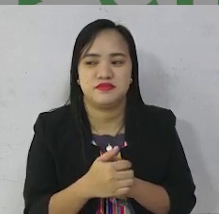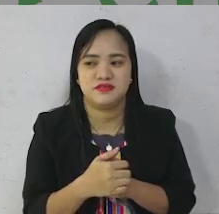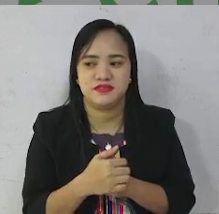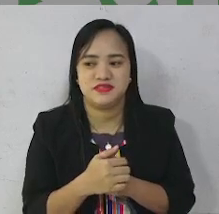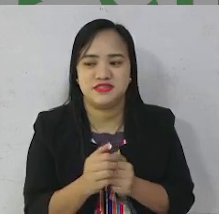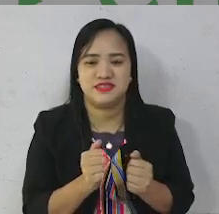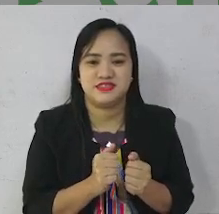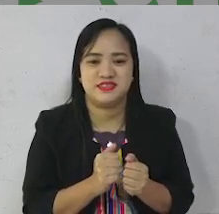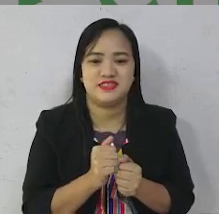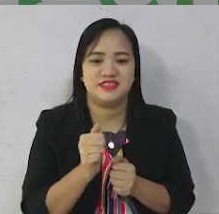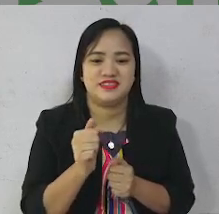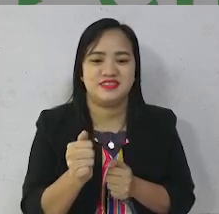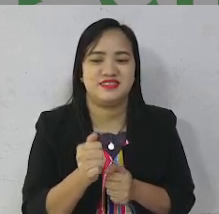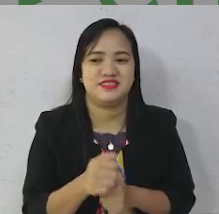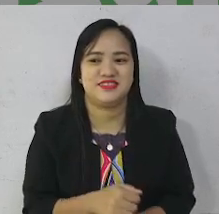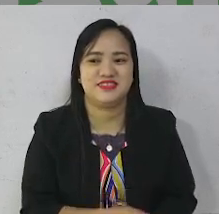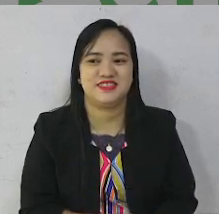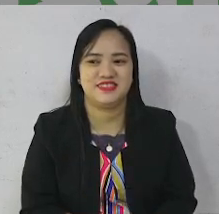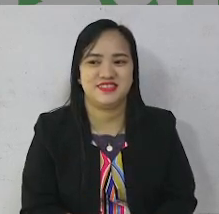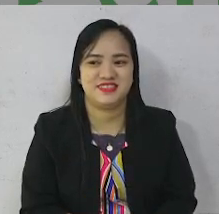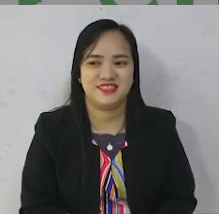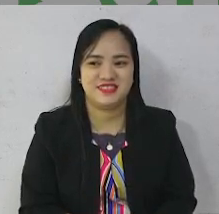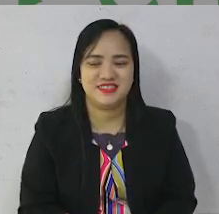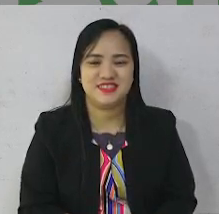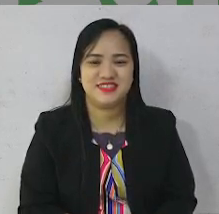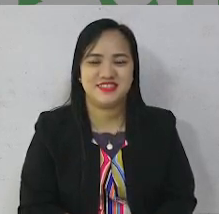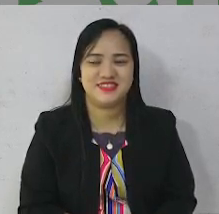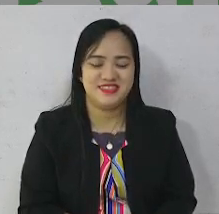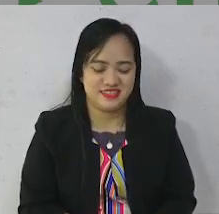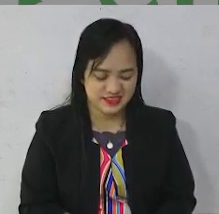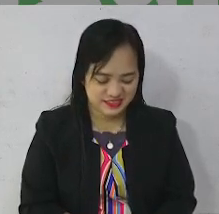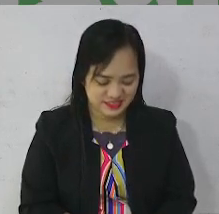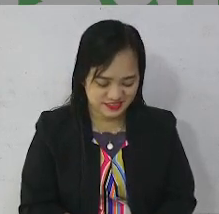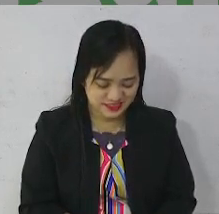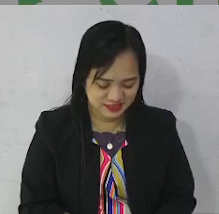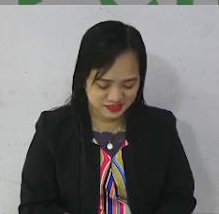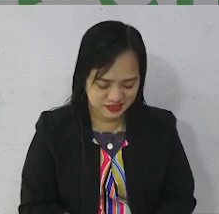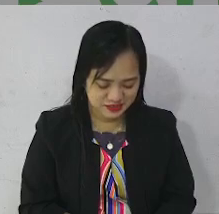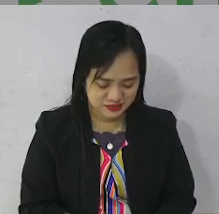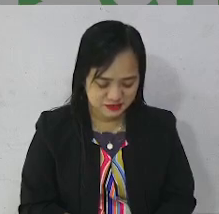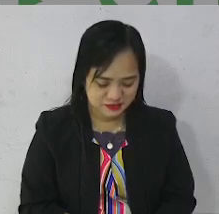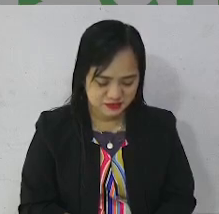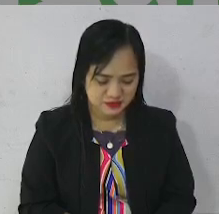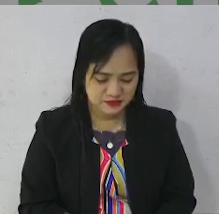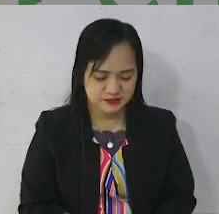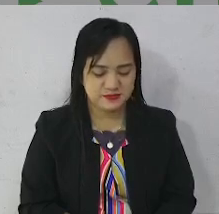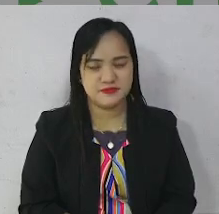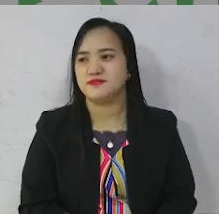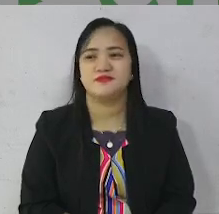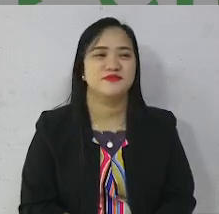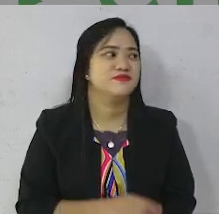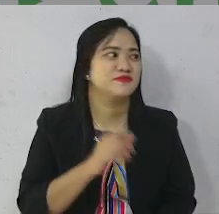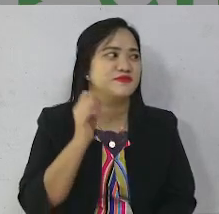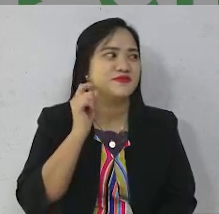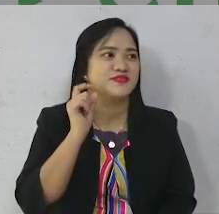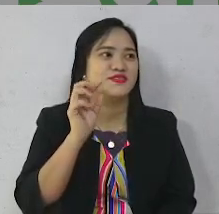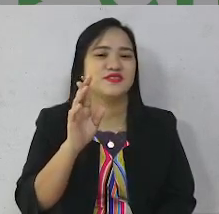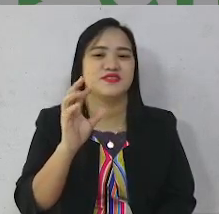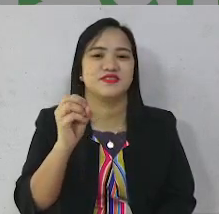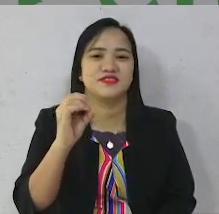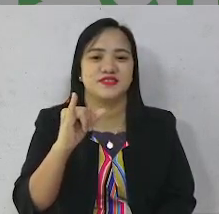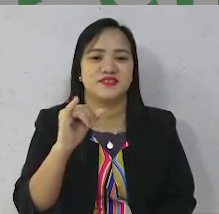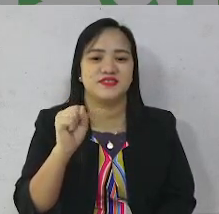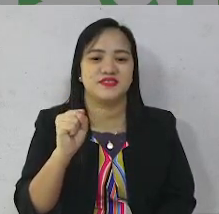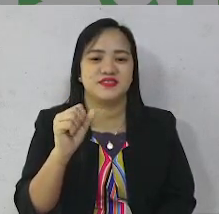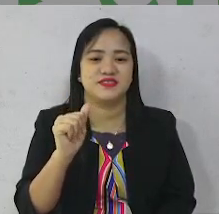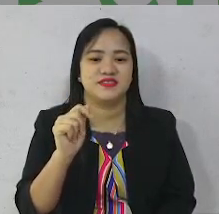sorry Peace o mas malayo mas malayo kila ma'am royan Oo Ay oo oo